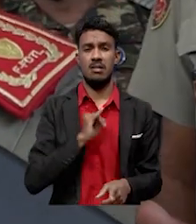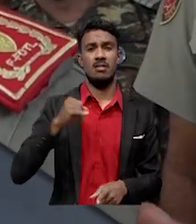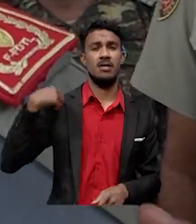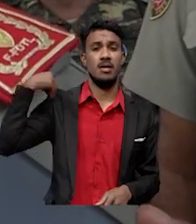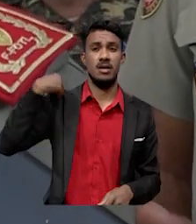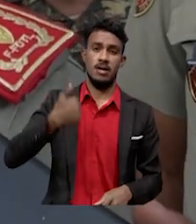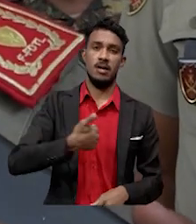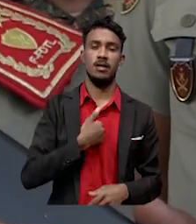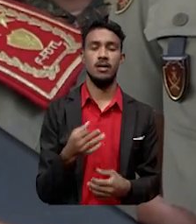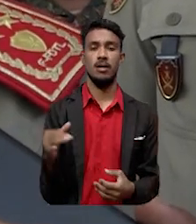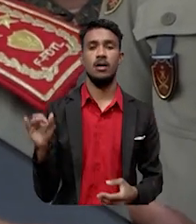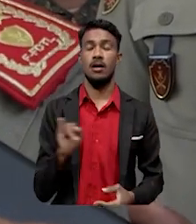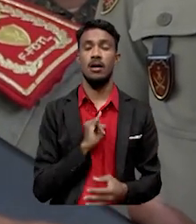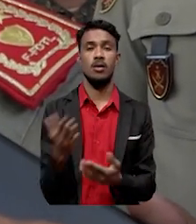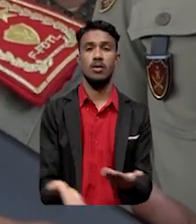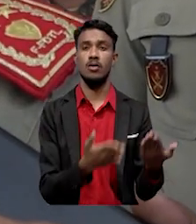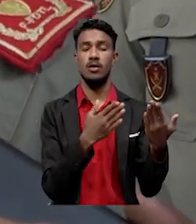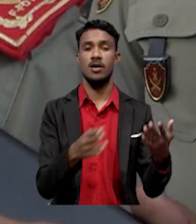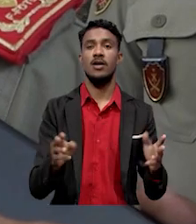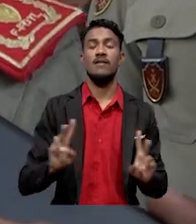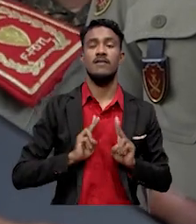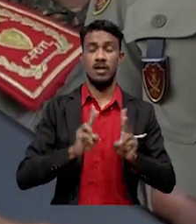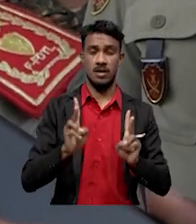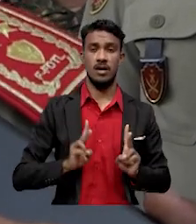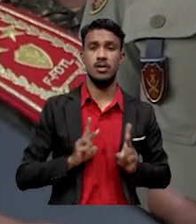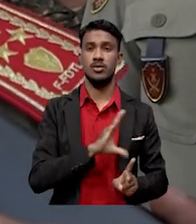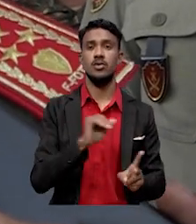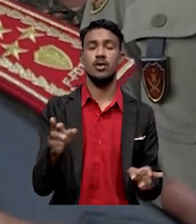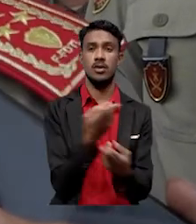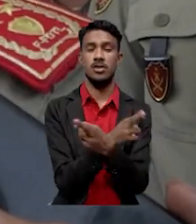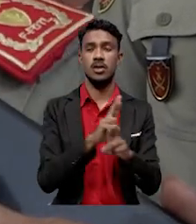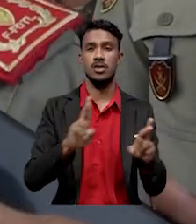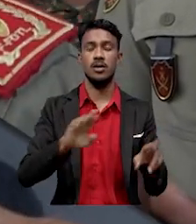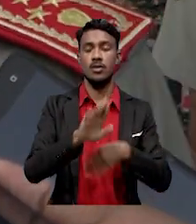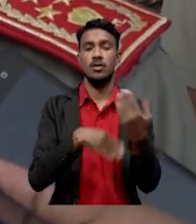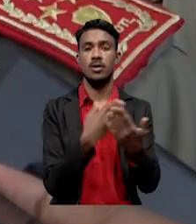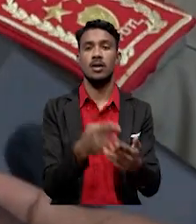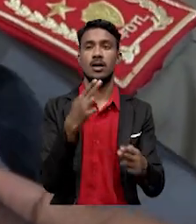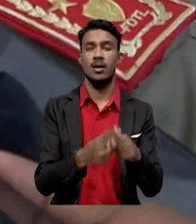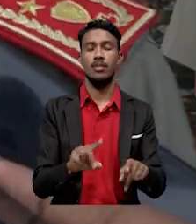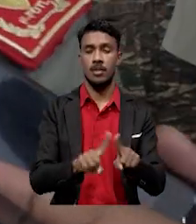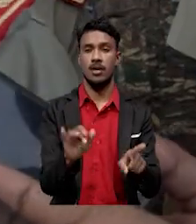lori veteranos, resistencia tomo ganyan nara. Mas hau e ama fertili.